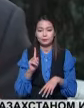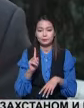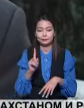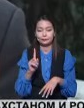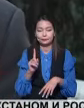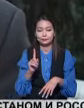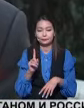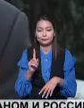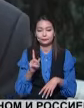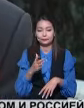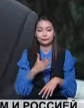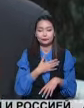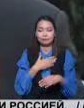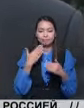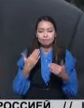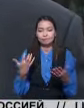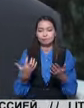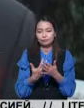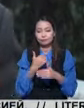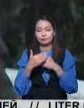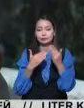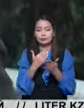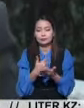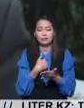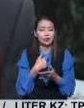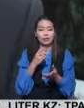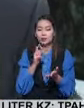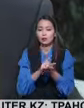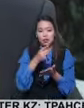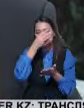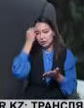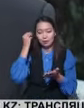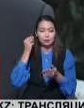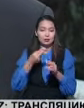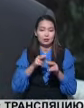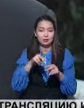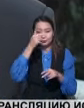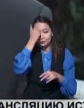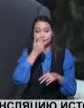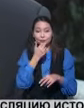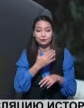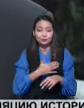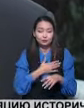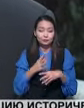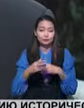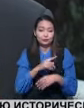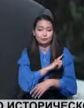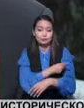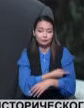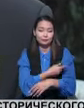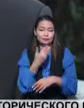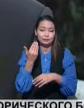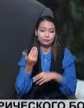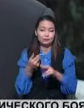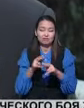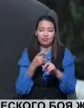мы совершили подвиг. Мы о нем не должны забыть. Именно благодаря нашим совместным усилиям мы сломали хребет